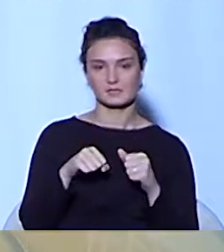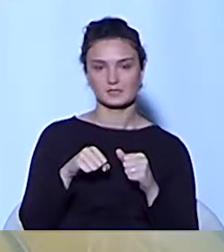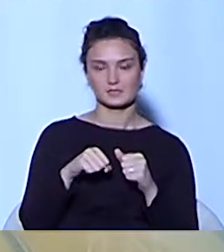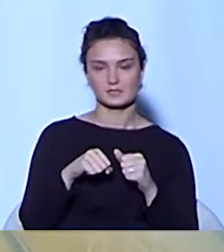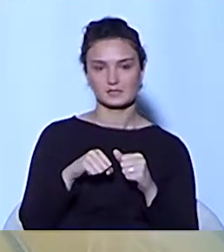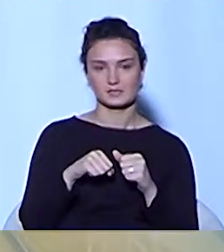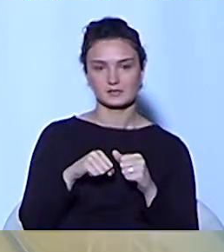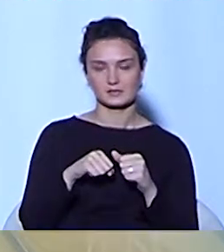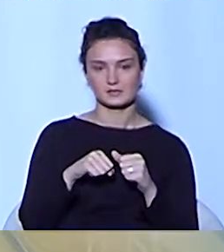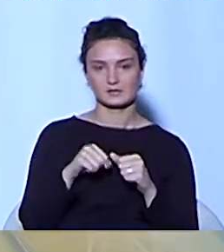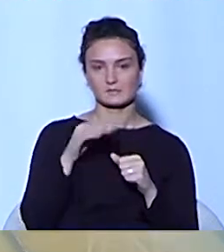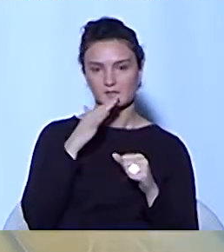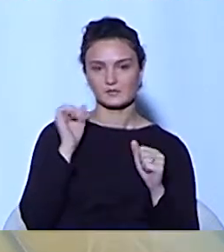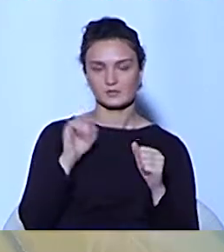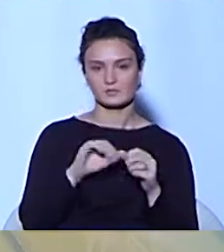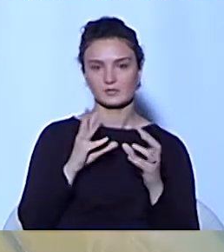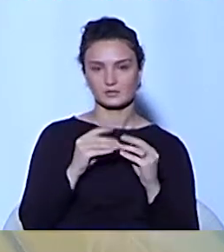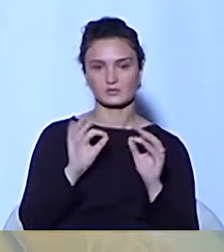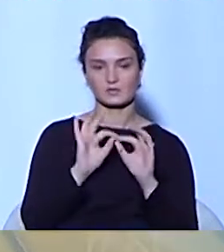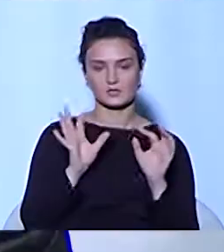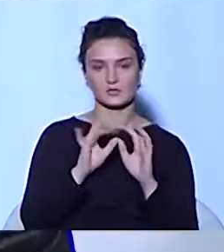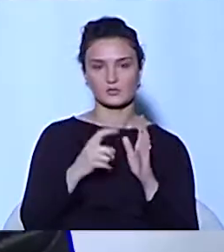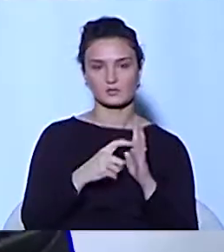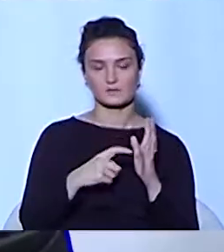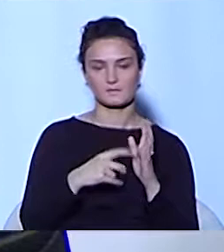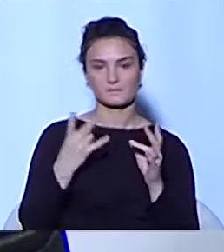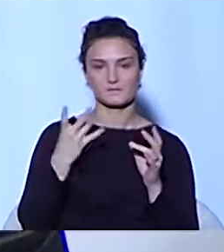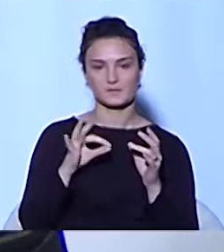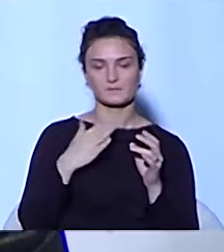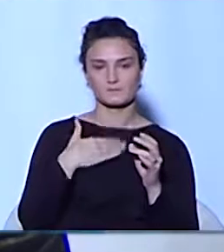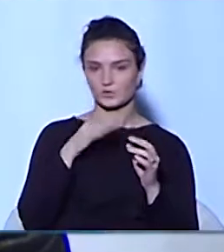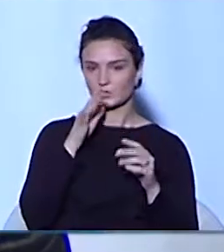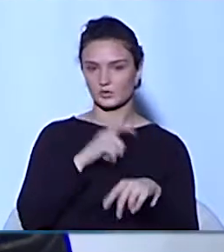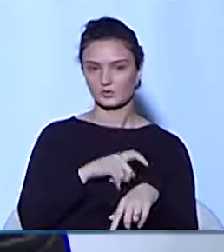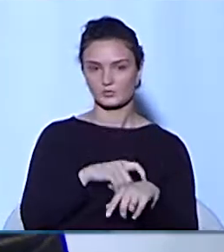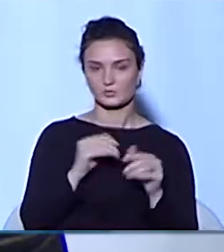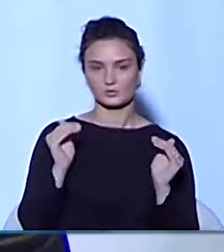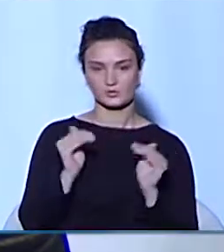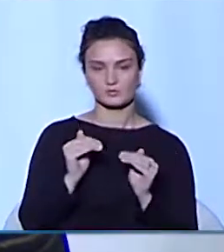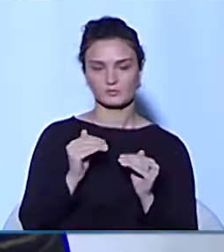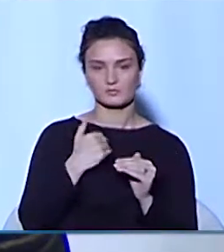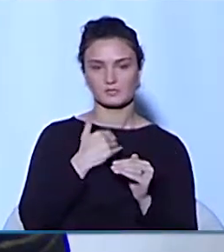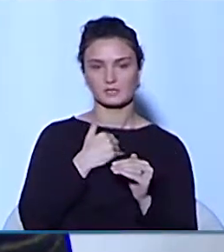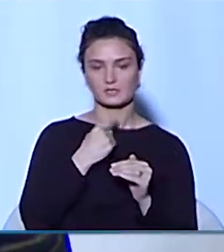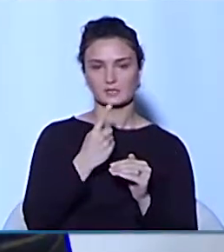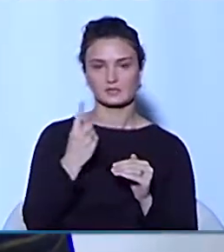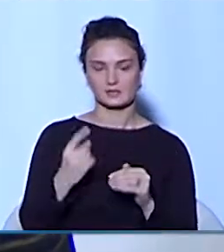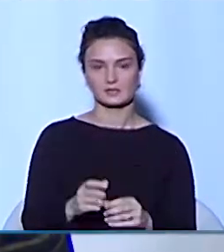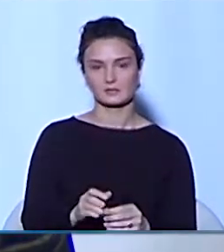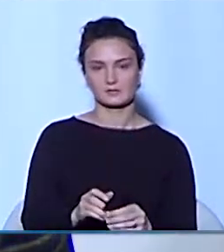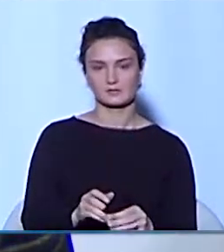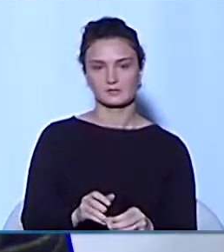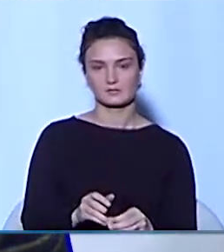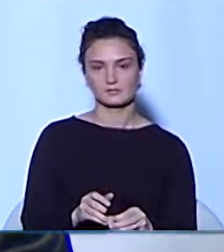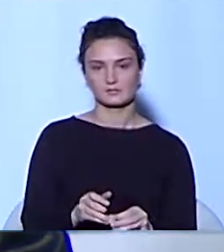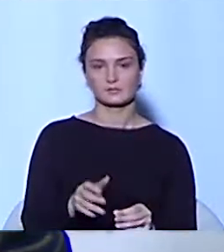რატო ერთადერთი? ბევრი შეგვიძლია ამაზე ვისაუბროთ, მაგრამ რადგან ჩვენ დროში ვართ, შეხუდული, მე მინდა ერთადერთი რა